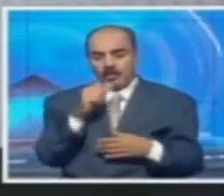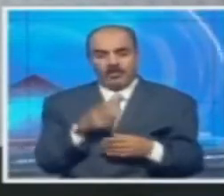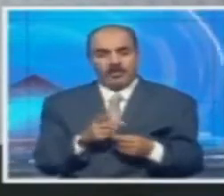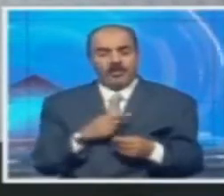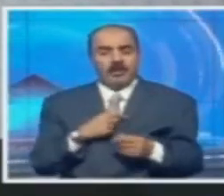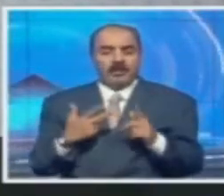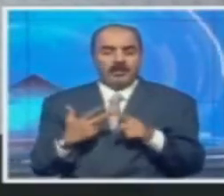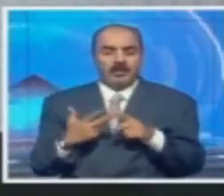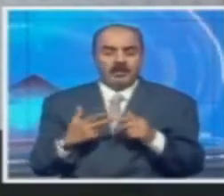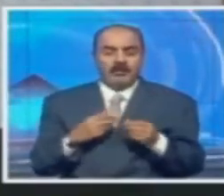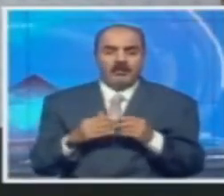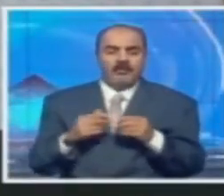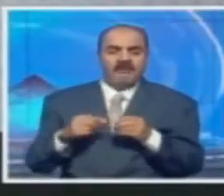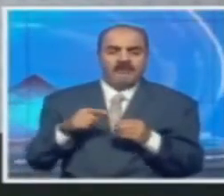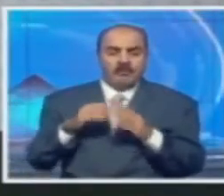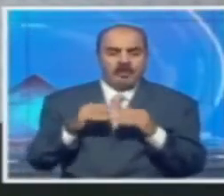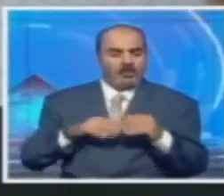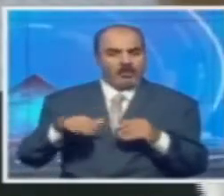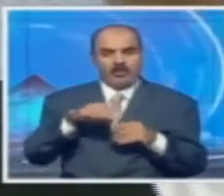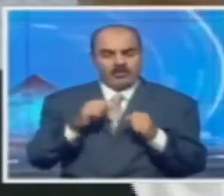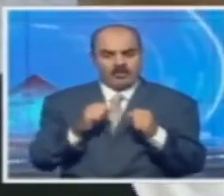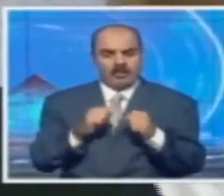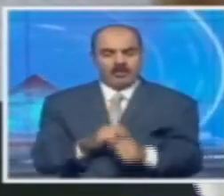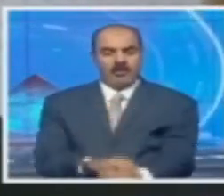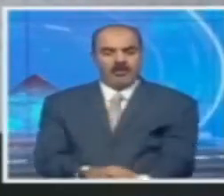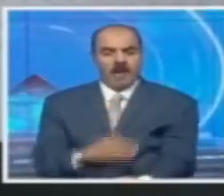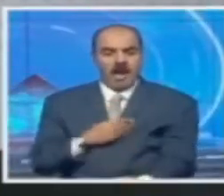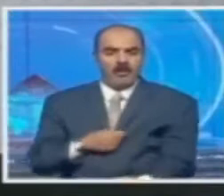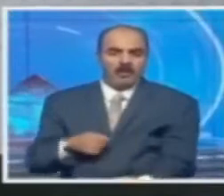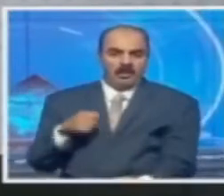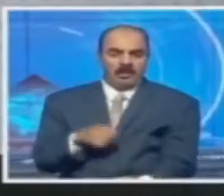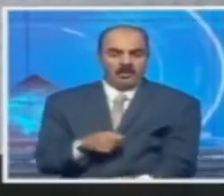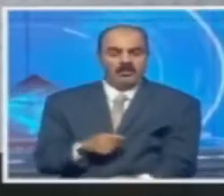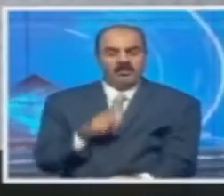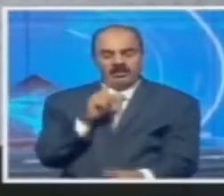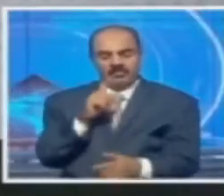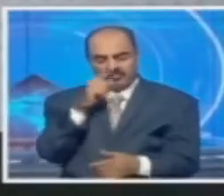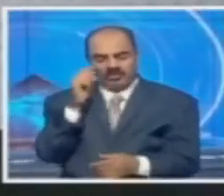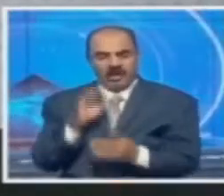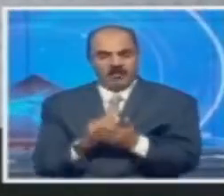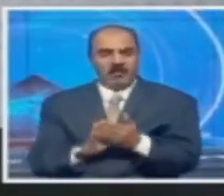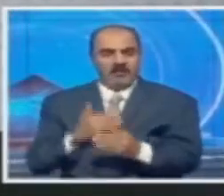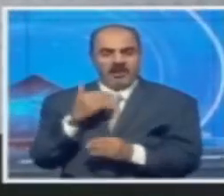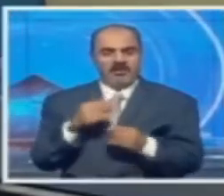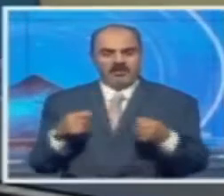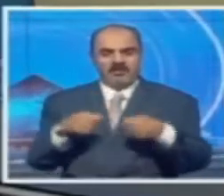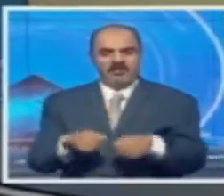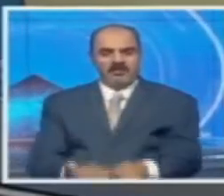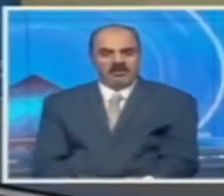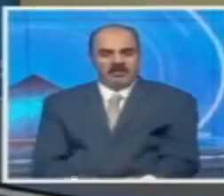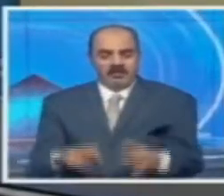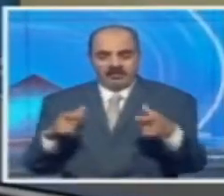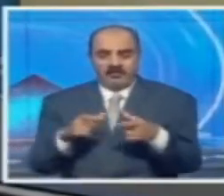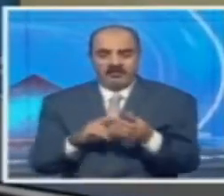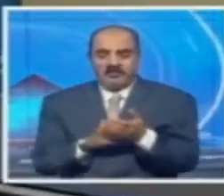ثالث أكبر استثمار أجنبي موجود، ونطمح أن يزيد إن شاء الله في هذا الملتقى. الملتقى يهدف